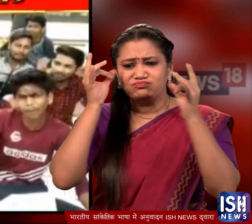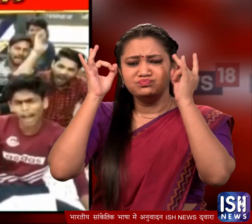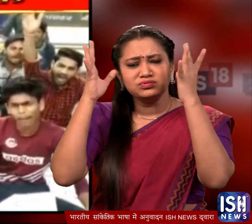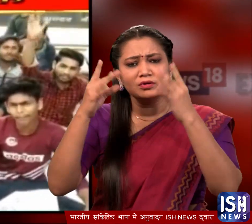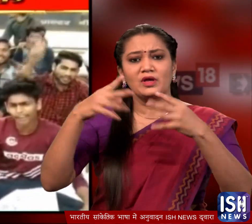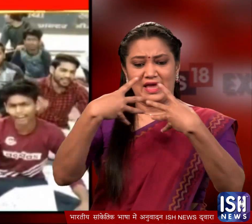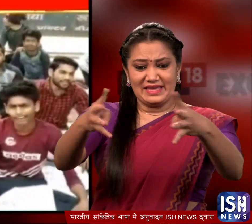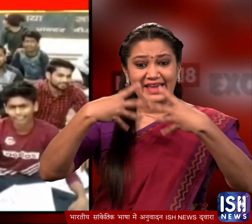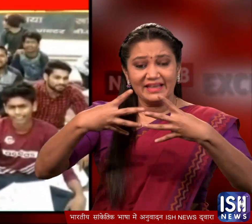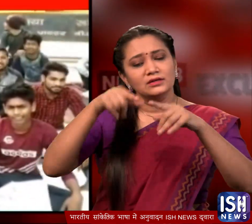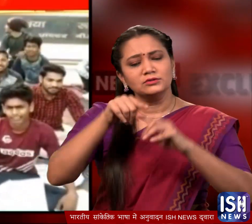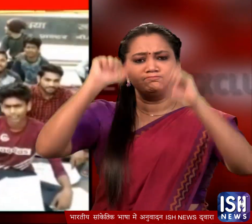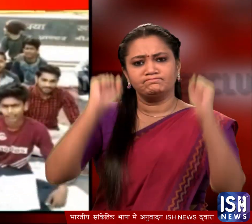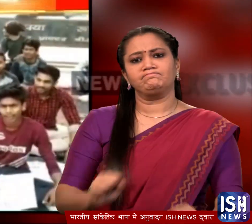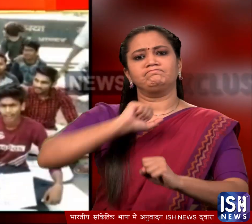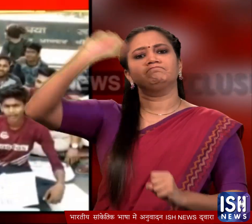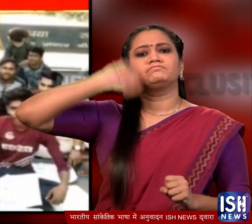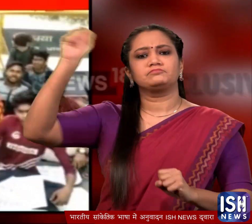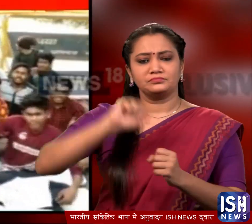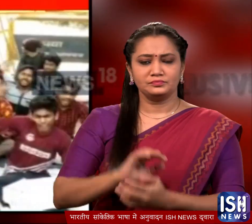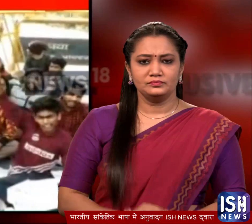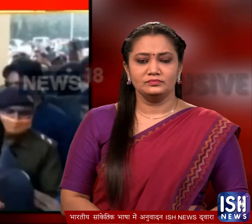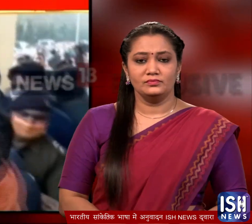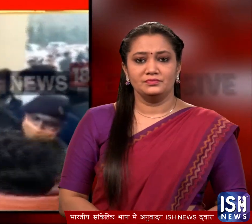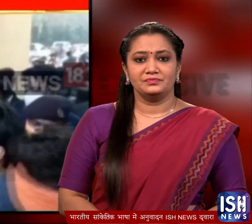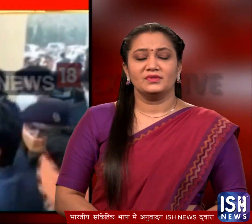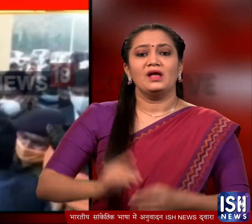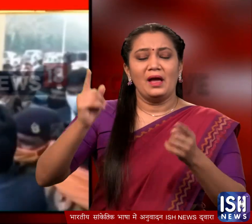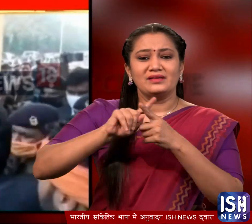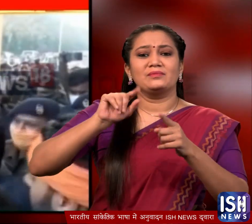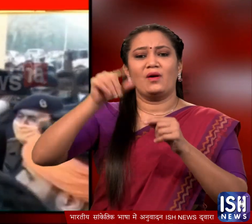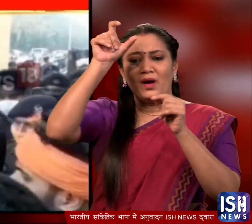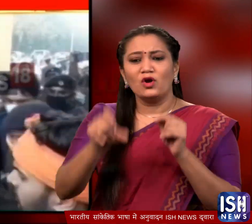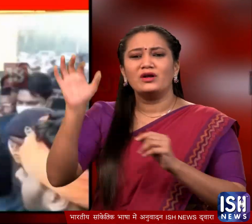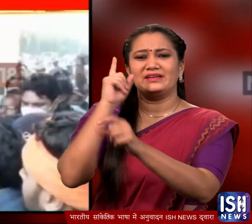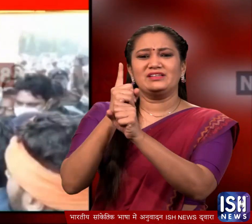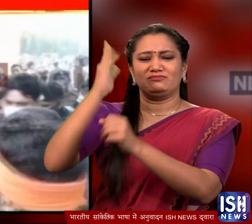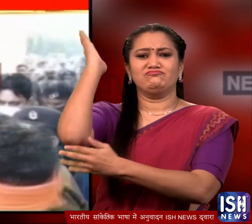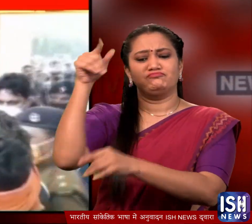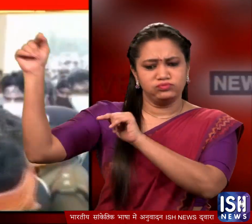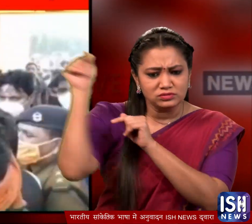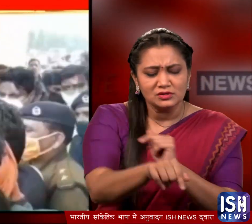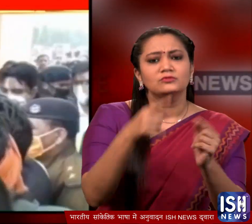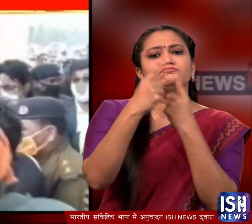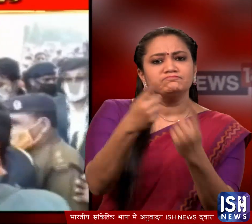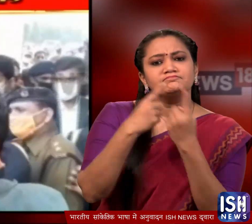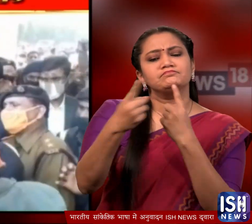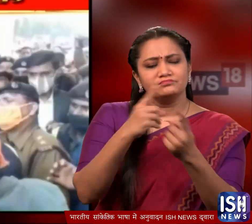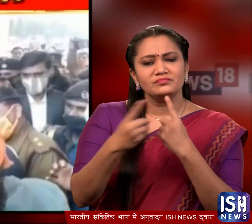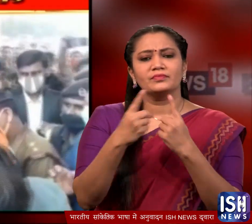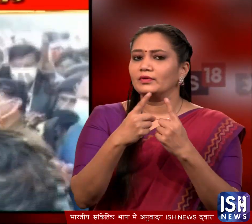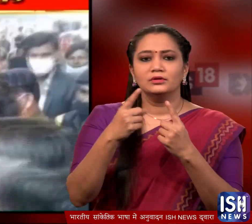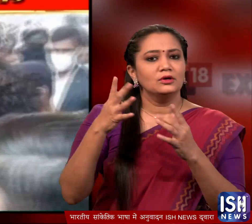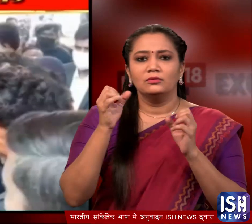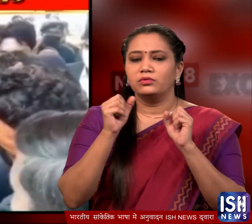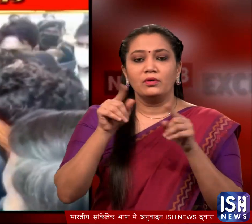छात्र यूनिवर्सिटी के मेन गेट पर धरना देने बैठ गए। प्रदर्शन के बीच यूनिवर्सिटी की तरफ से एक प्रोफेसर इन छात्रों से बातचीत करने उनके पास पहुंचे, लेकिन